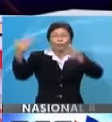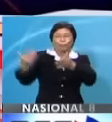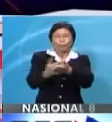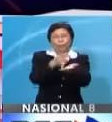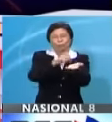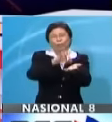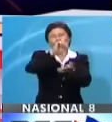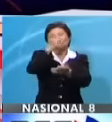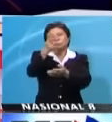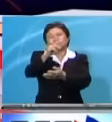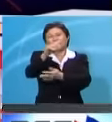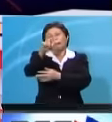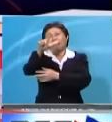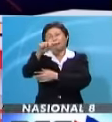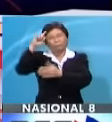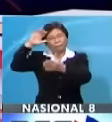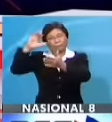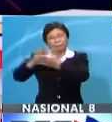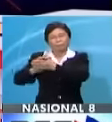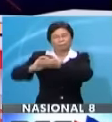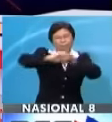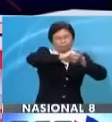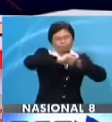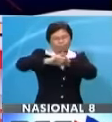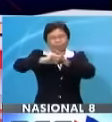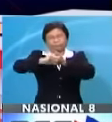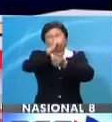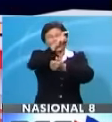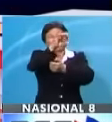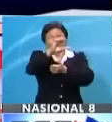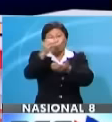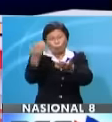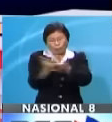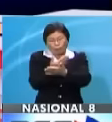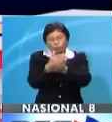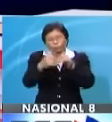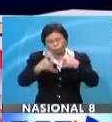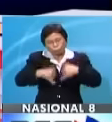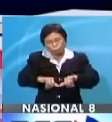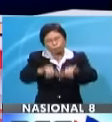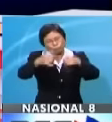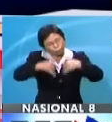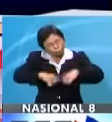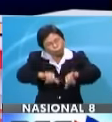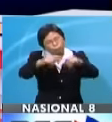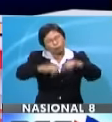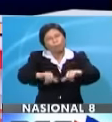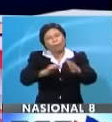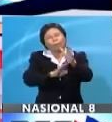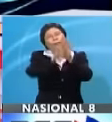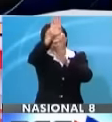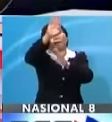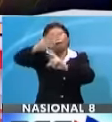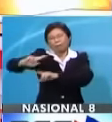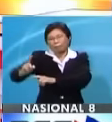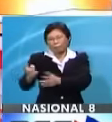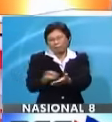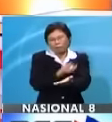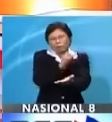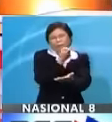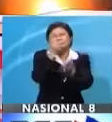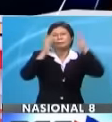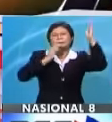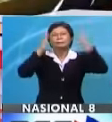Dr. Syamala Subramaniam yakin kerjasama erat antara Exco Baharu bagi meneruskan kesinambungan pembangunan hoki negara.